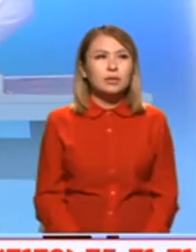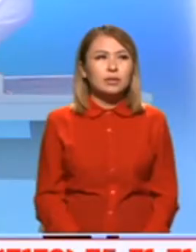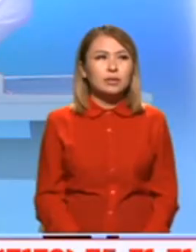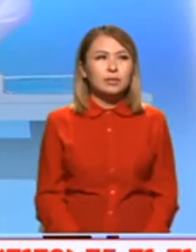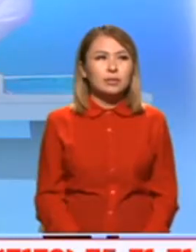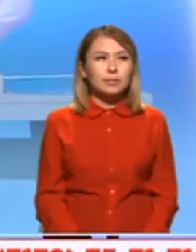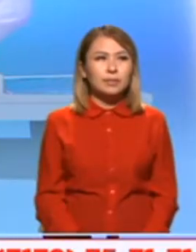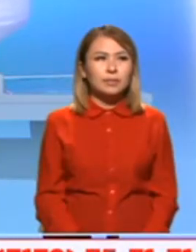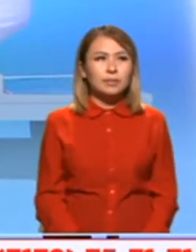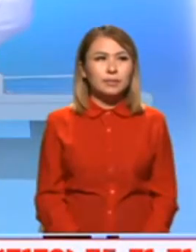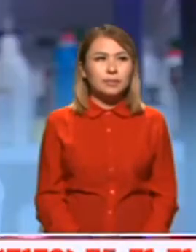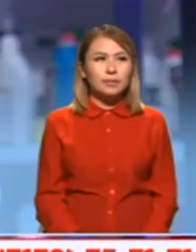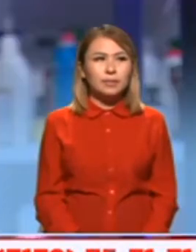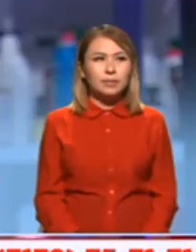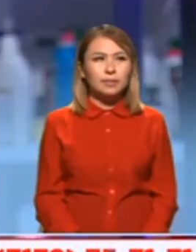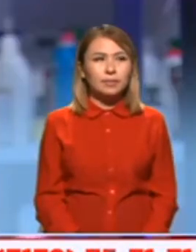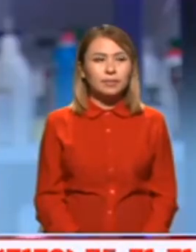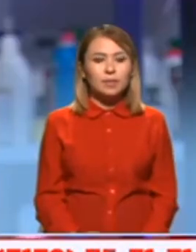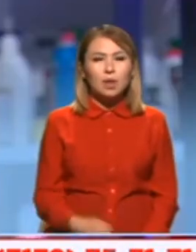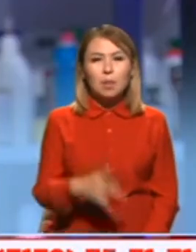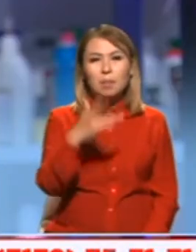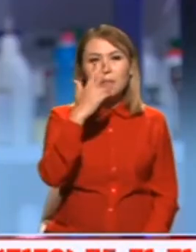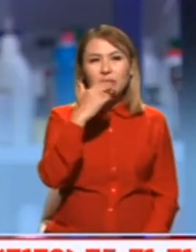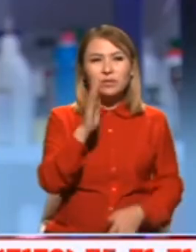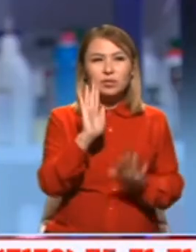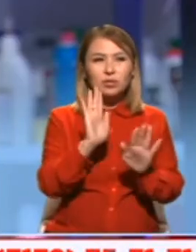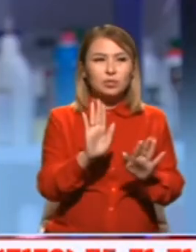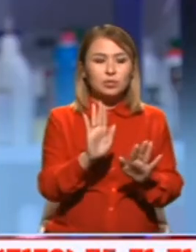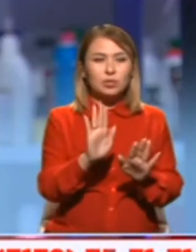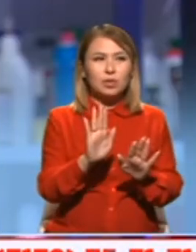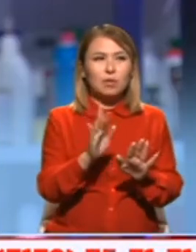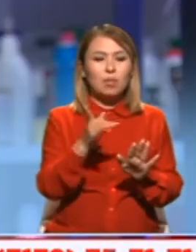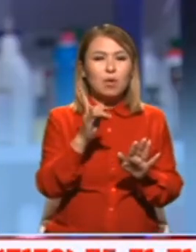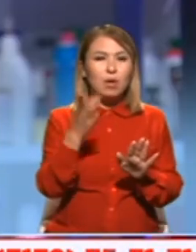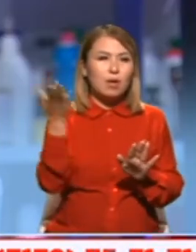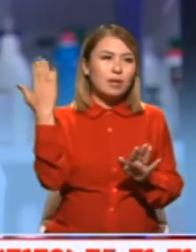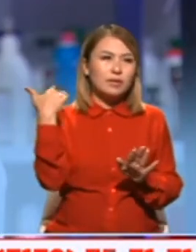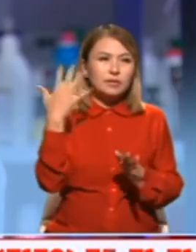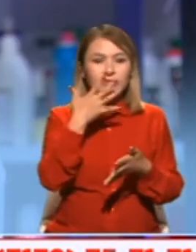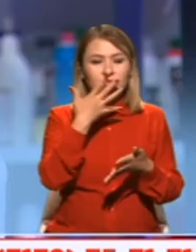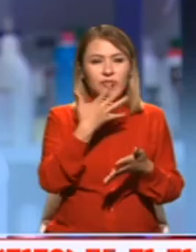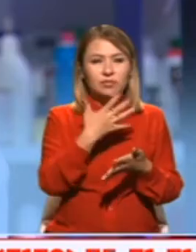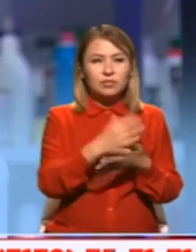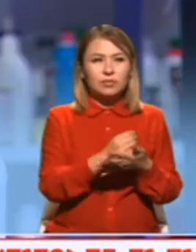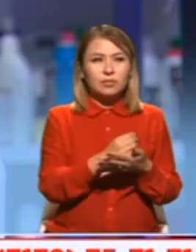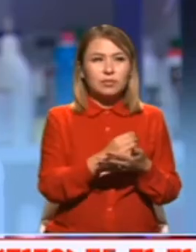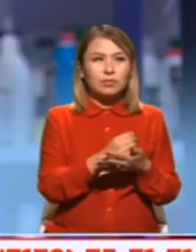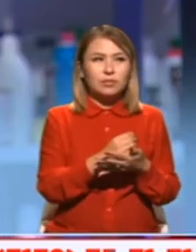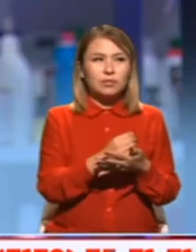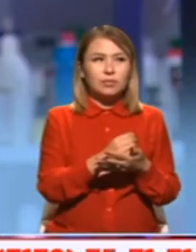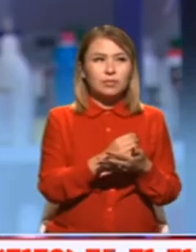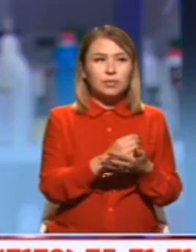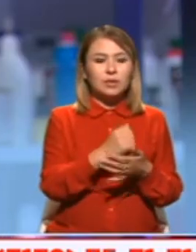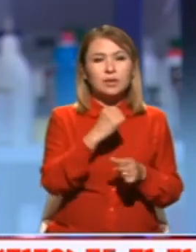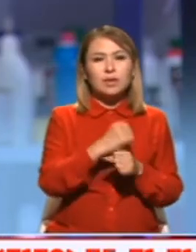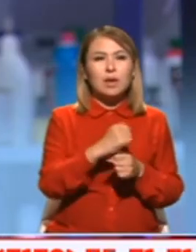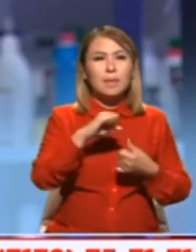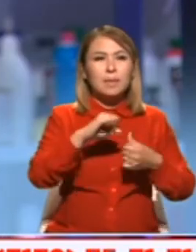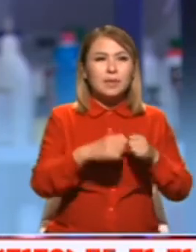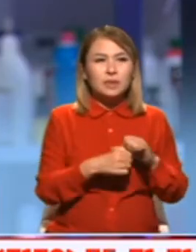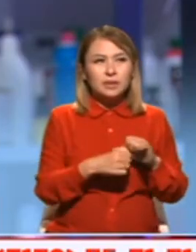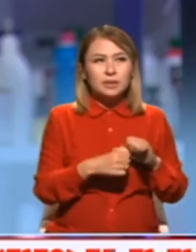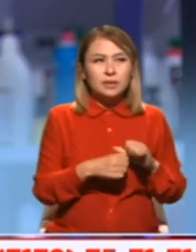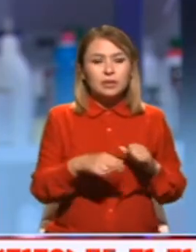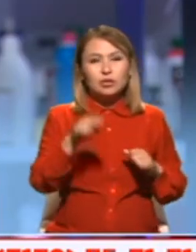Бұл жерде бізде негізі әдет деп айтсақ болады. Өйткені апаларымыз өздерінің бір әңгіме құрып не істейтін нәрселері бар, ол кісілердің